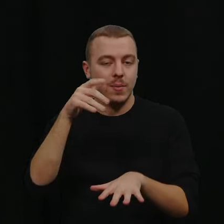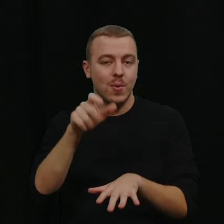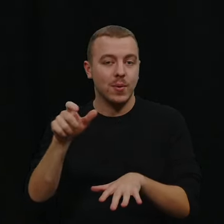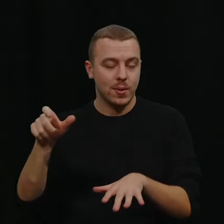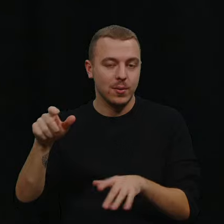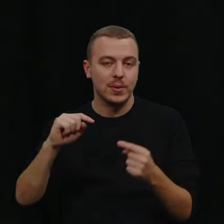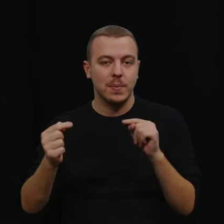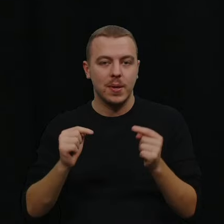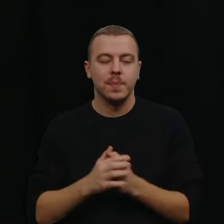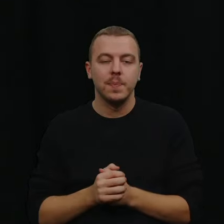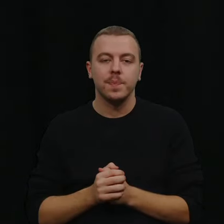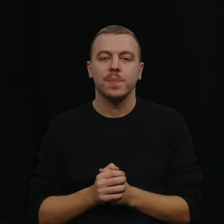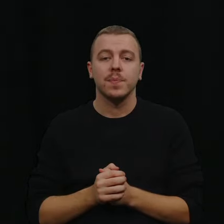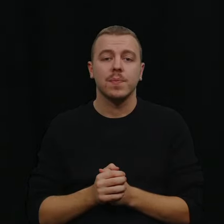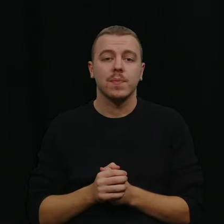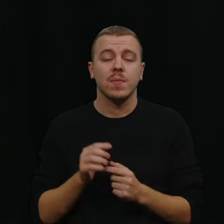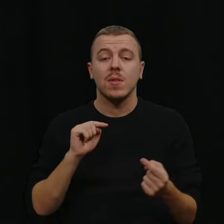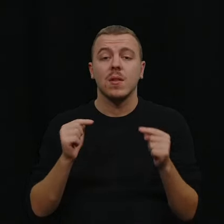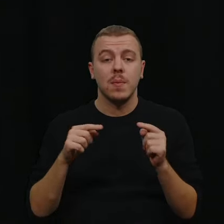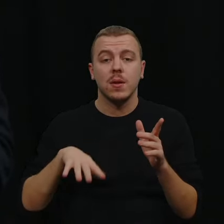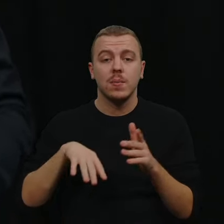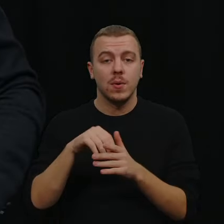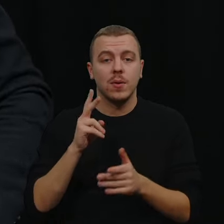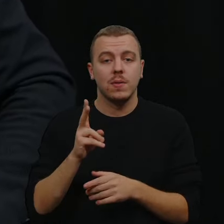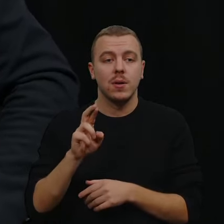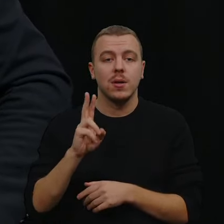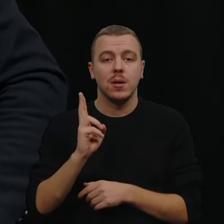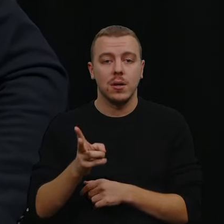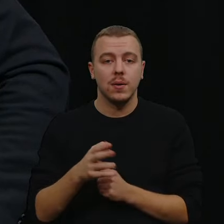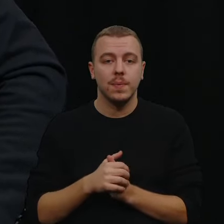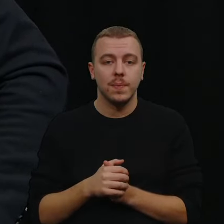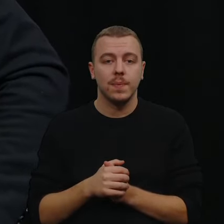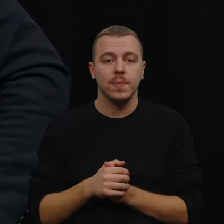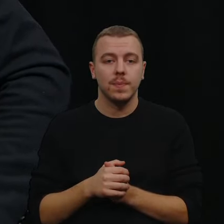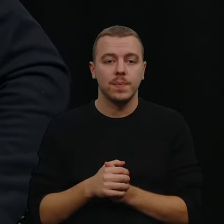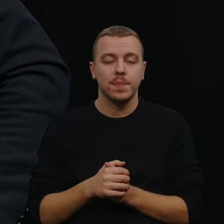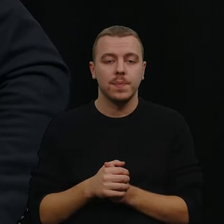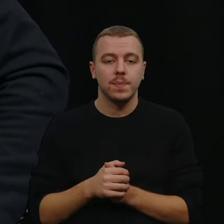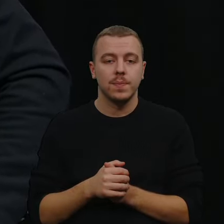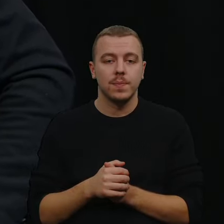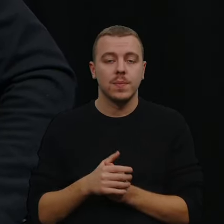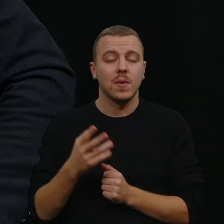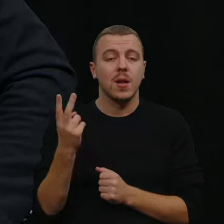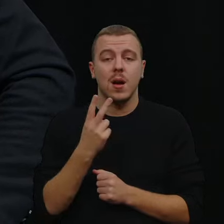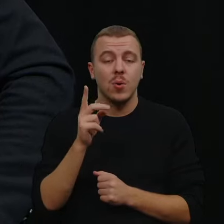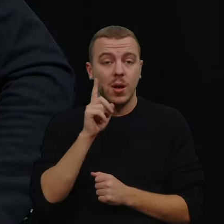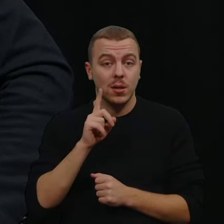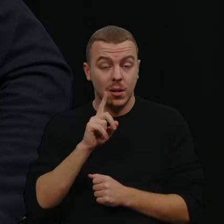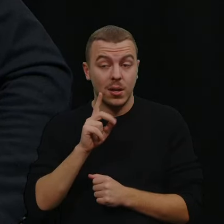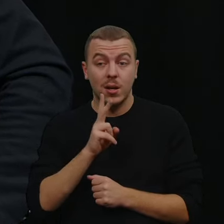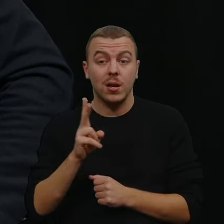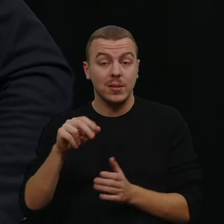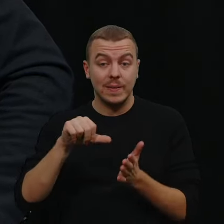narius debatai. Ši speciali agitacijos laida yra apmokėta Vyriausiosios rinkimų komisijos. Abu kandidatai turėjo